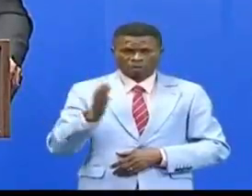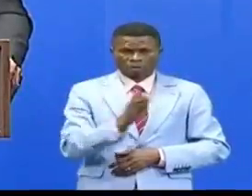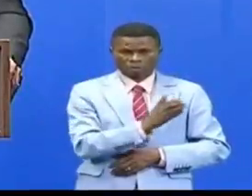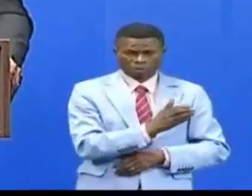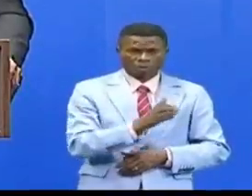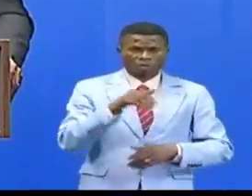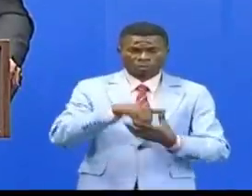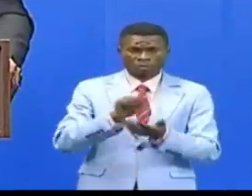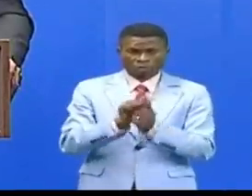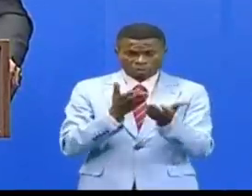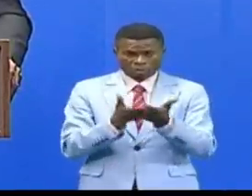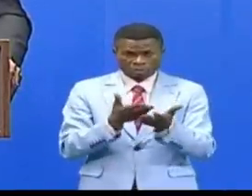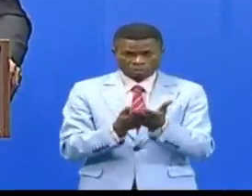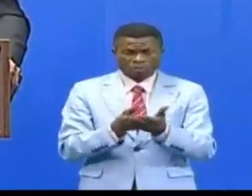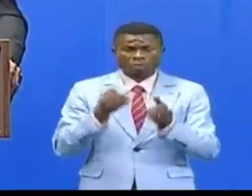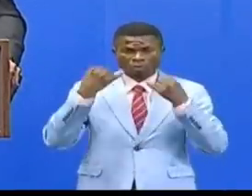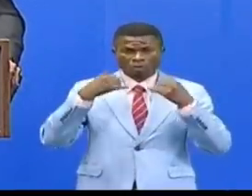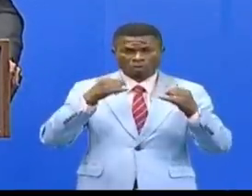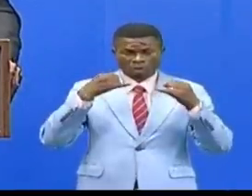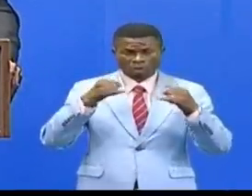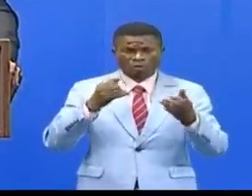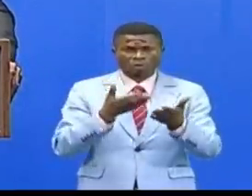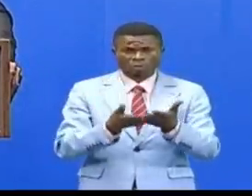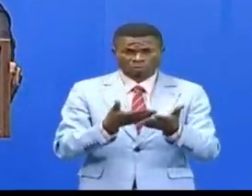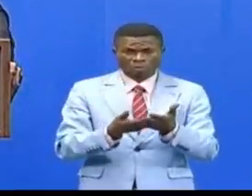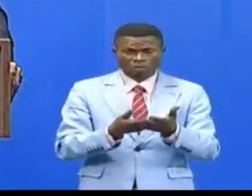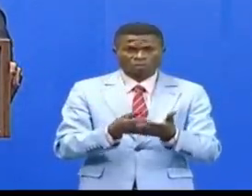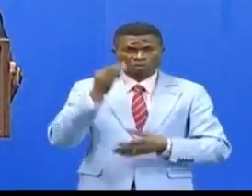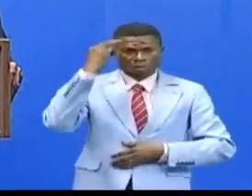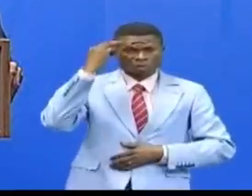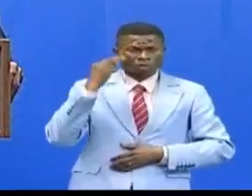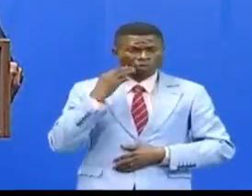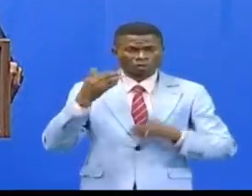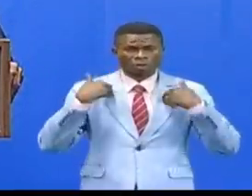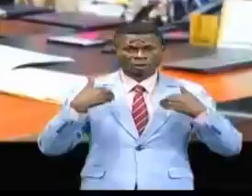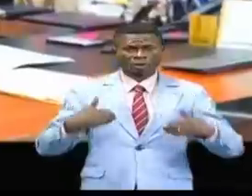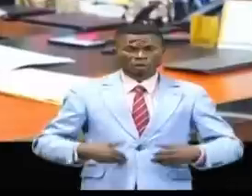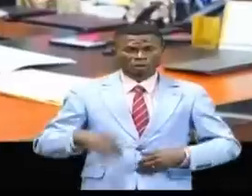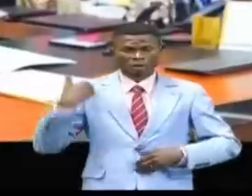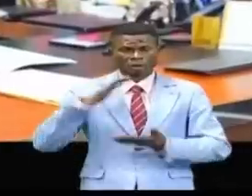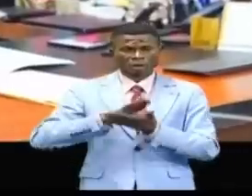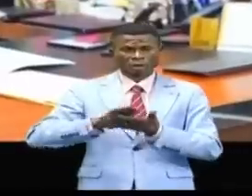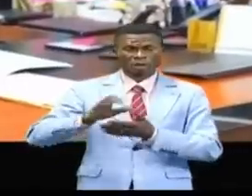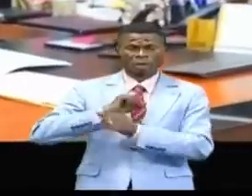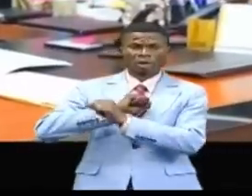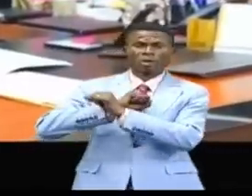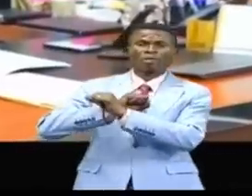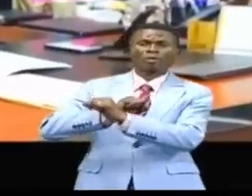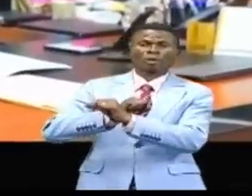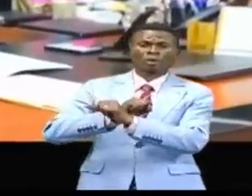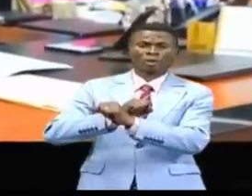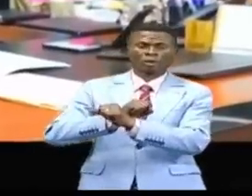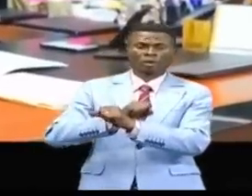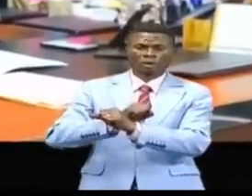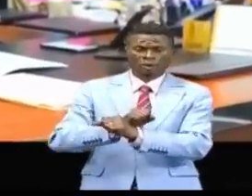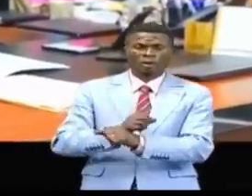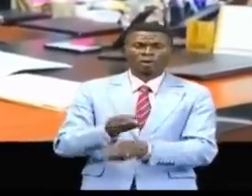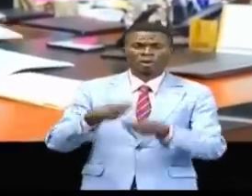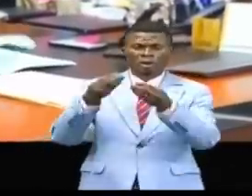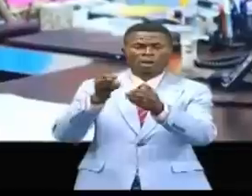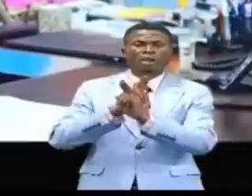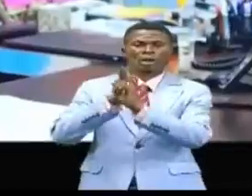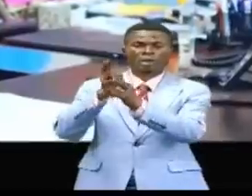Toujours sur ces chapitres de points d'information, le ministre de la Santé publique, Hygiène et Prévention a présenté la